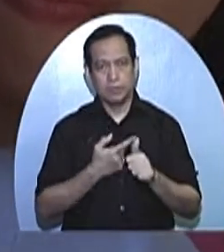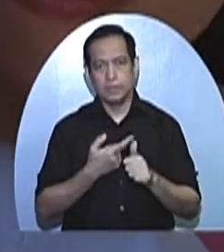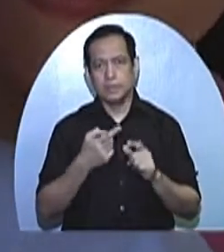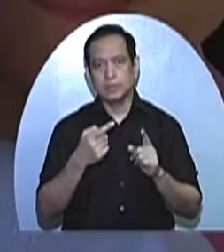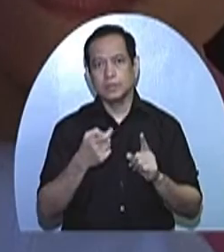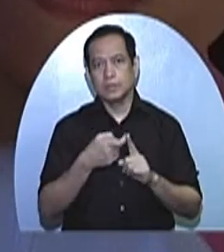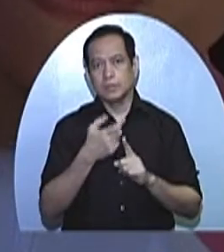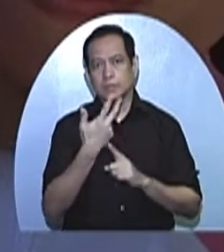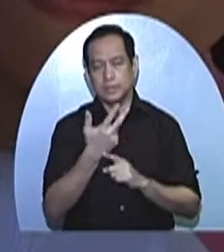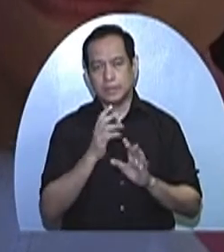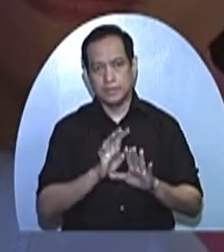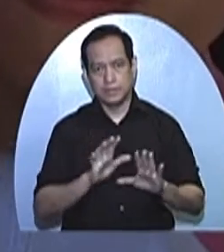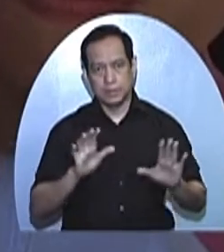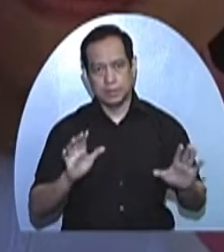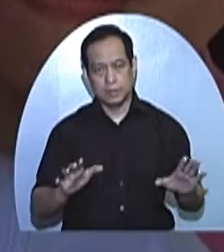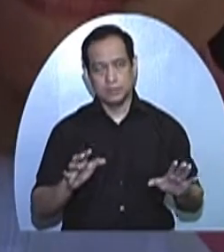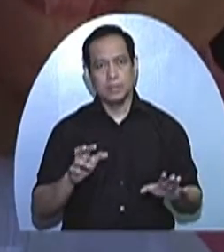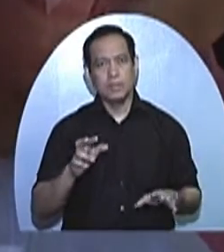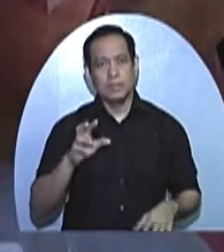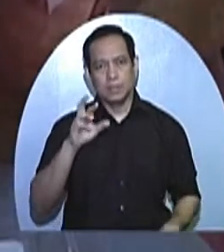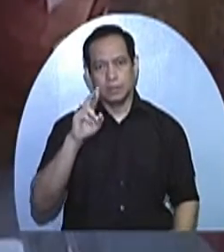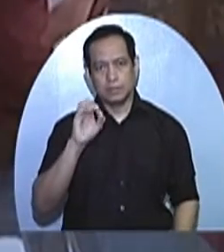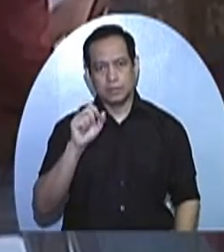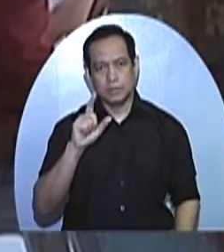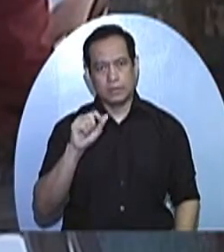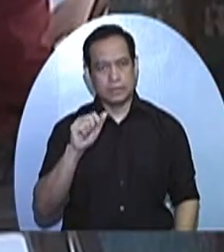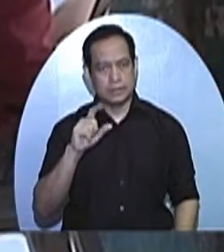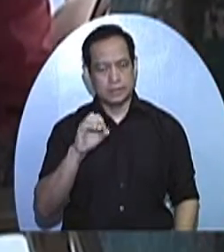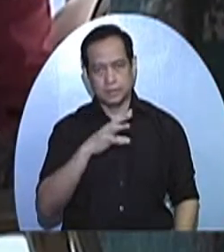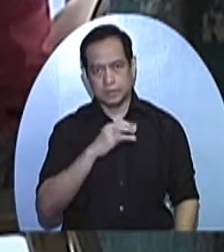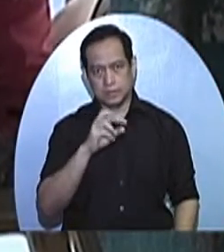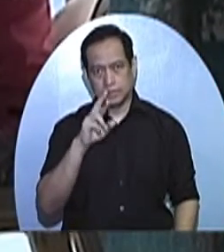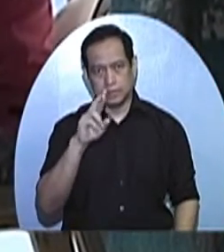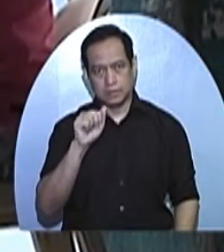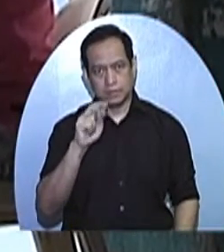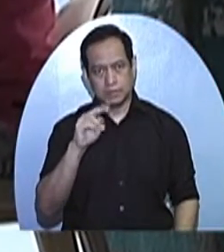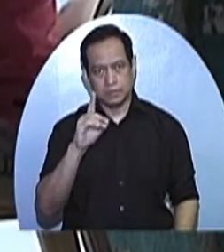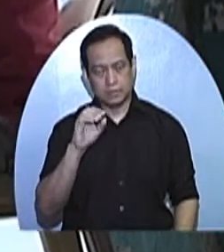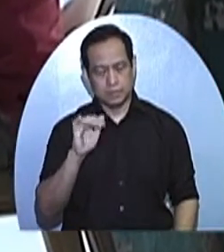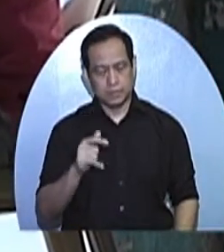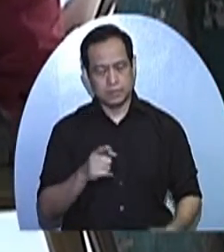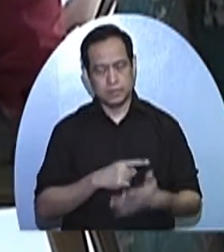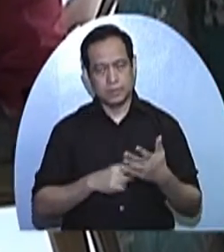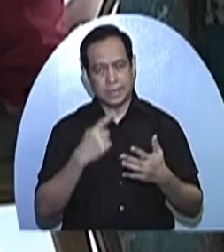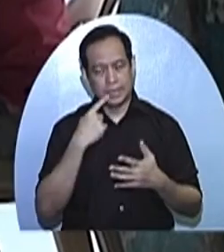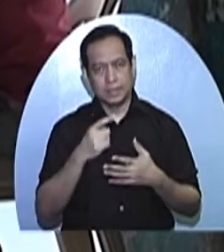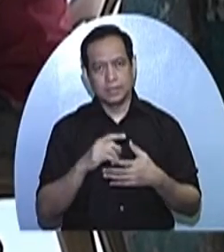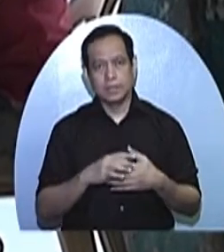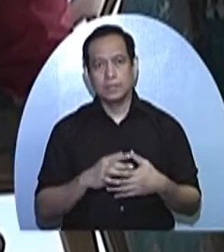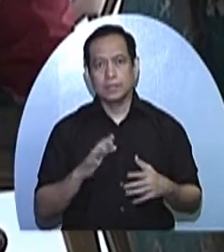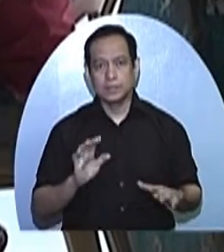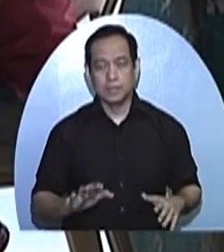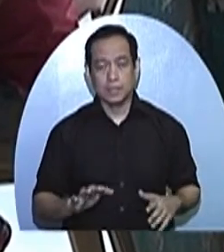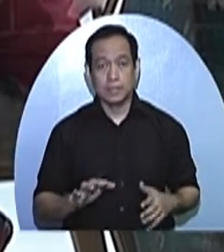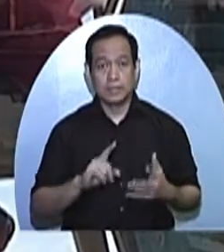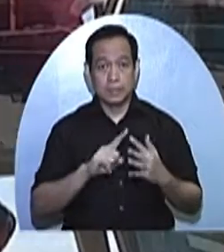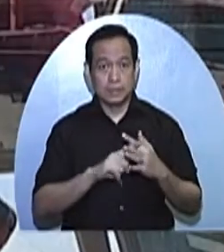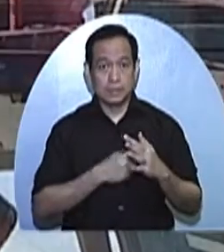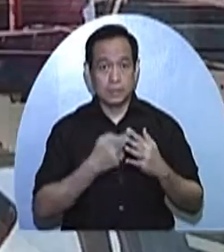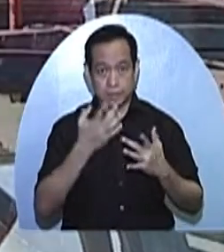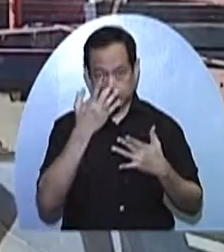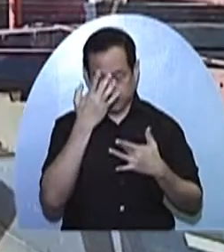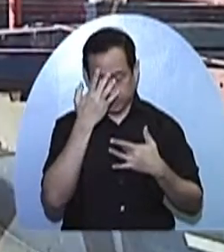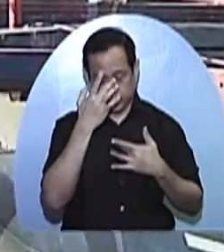sa tatlong mga anak ni na Laureline at Randy. Dito nila inilahad sa amin ang kalagayan ng bata. Nagsimula po ang sakit